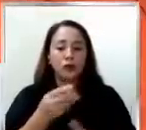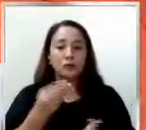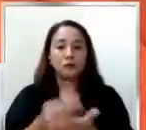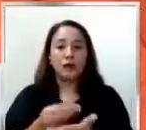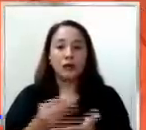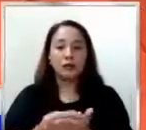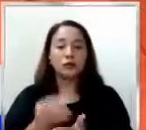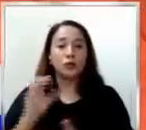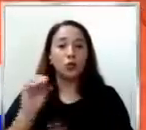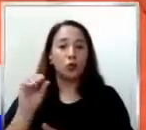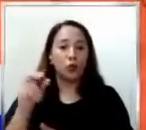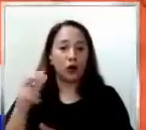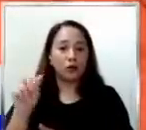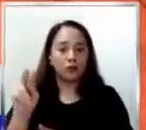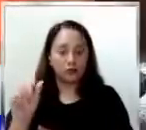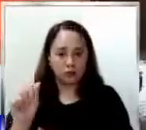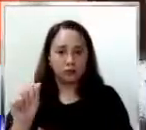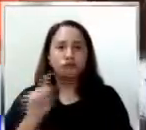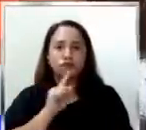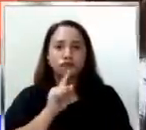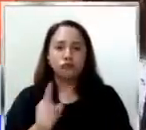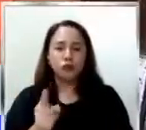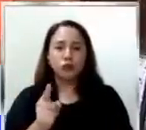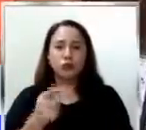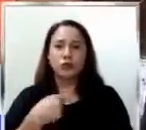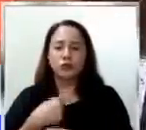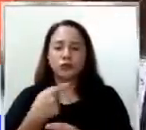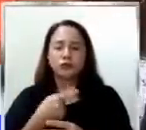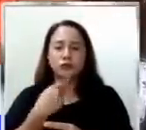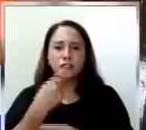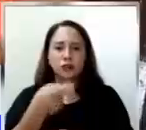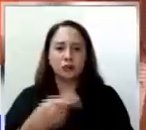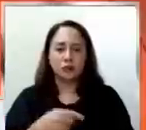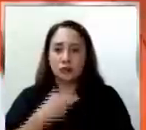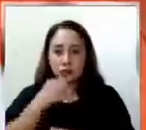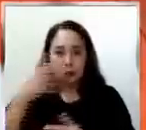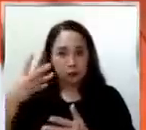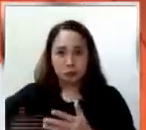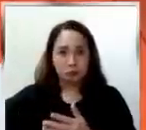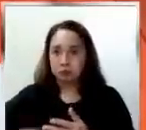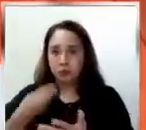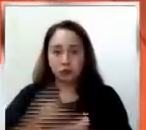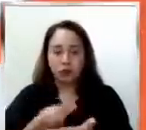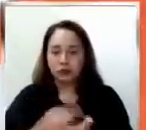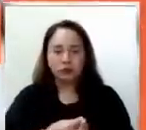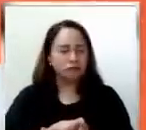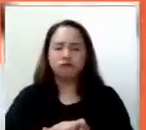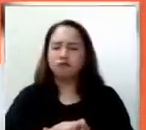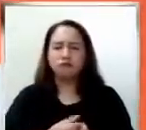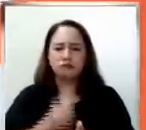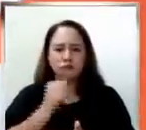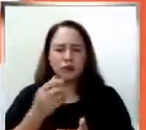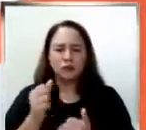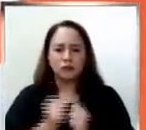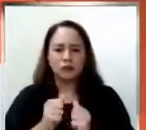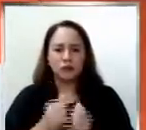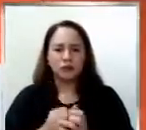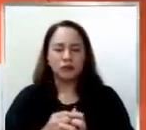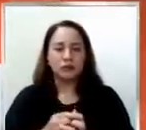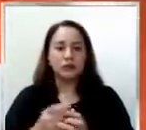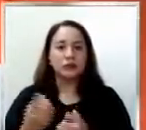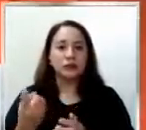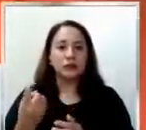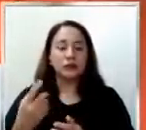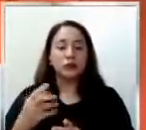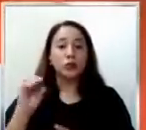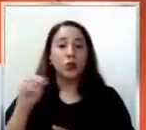sana ng pera kung totoo yung mga bintang nila lahat. So hindi mo binulsa? Wala sa'yo? Wala po talaga. Hindi na nagbigay si Wahana. Ako